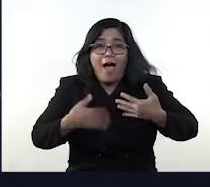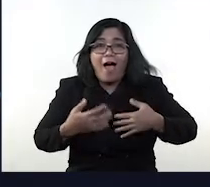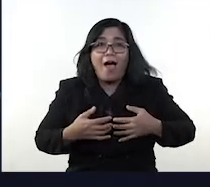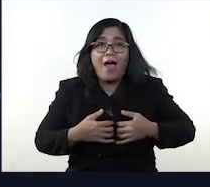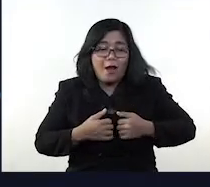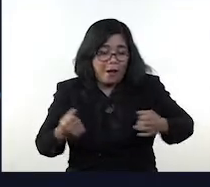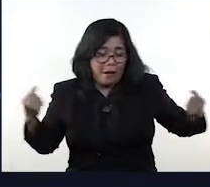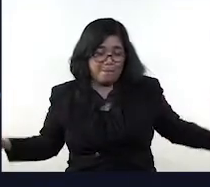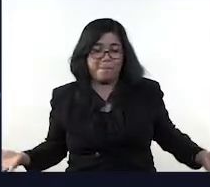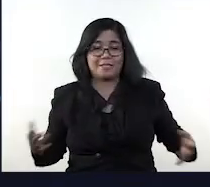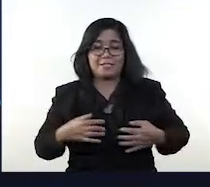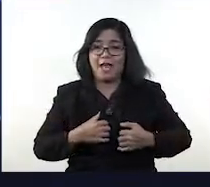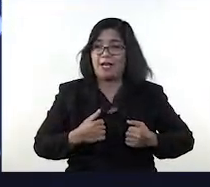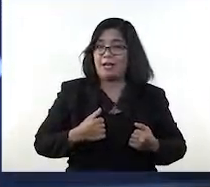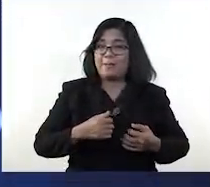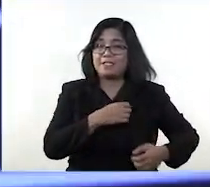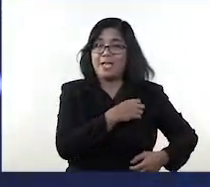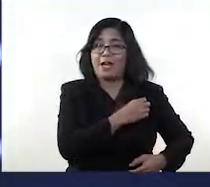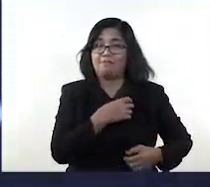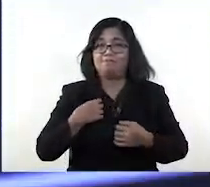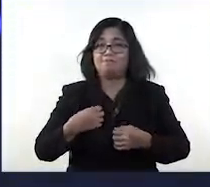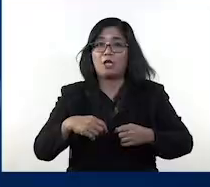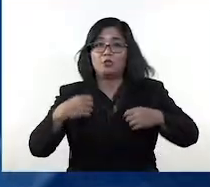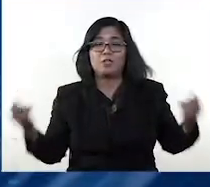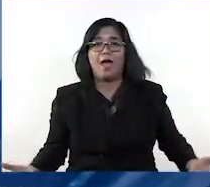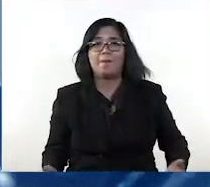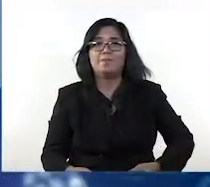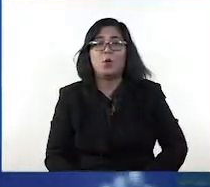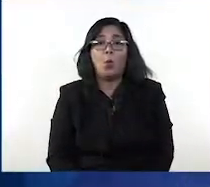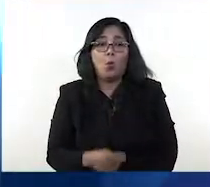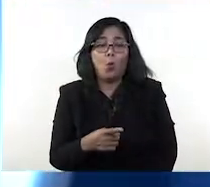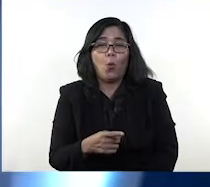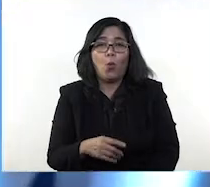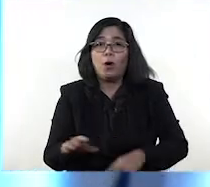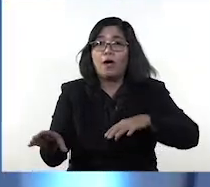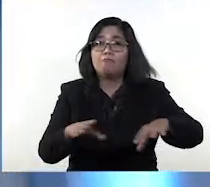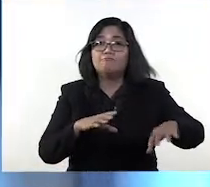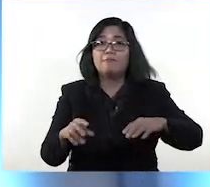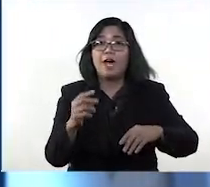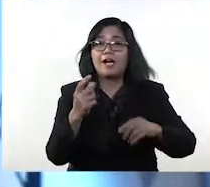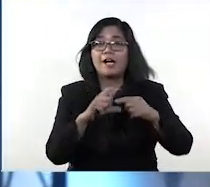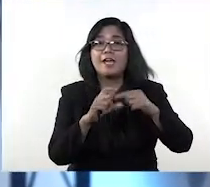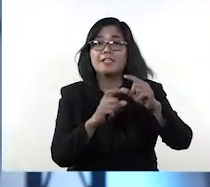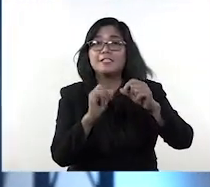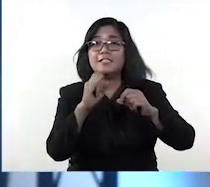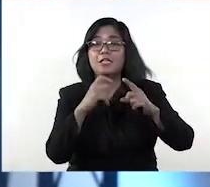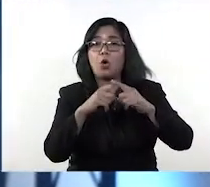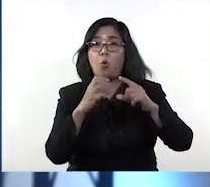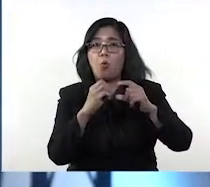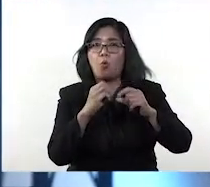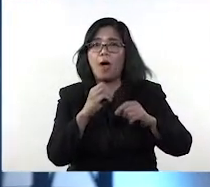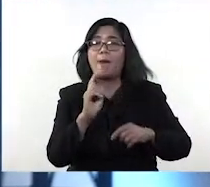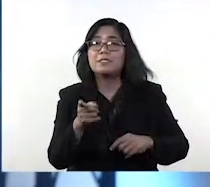Wow ini tindakan yang beresiko You Now add aku senang aku orang buta punya jubah